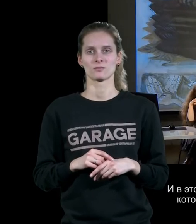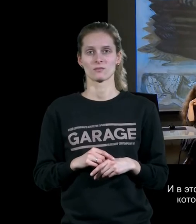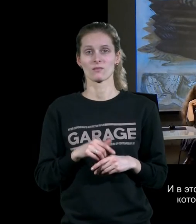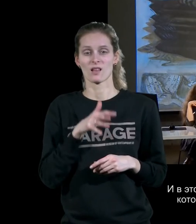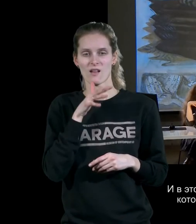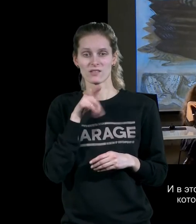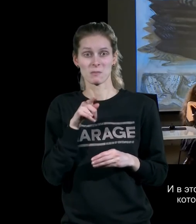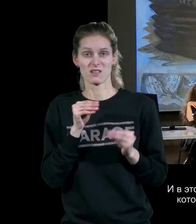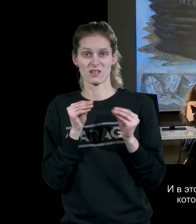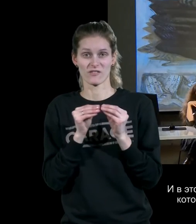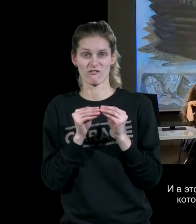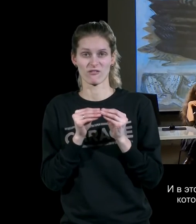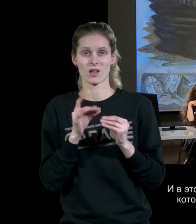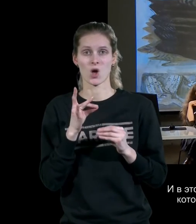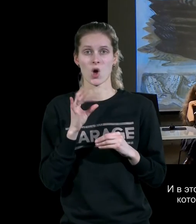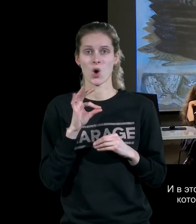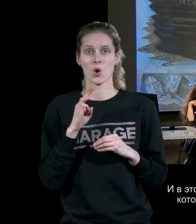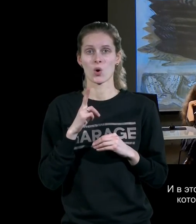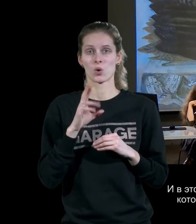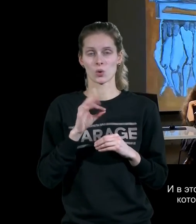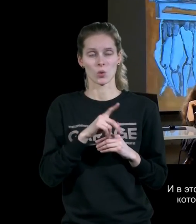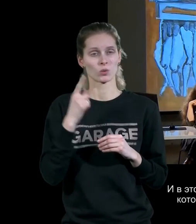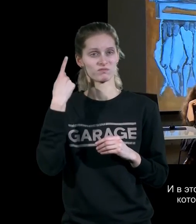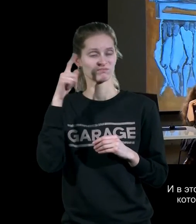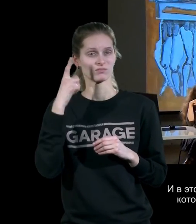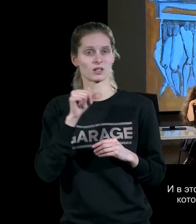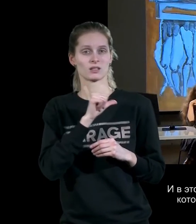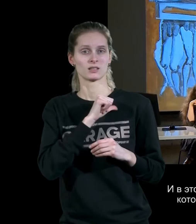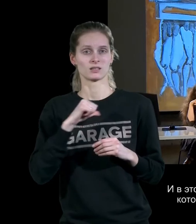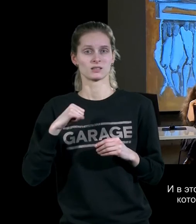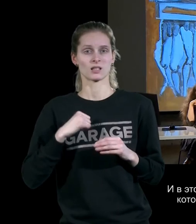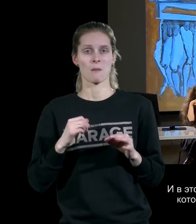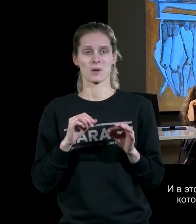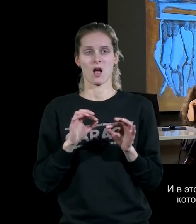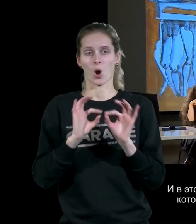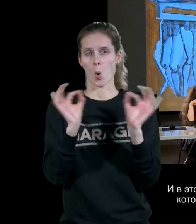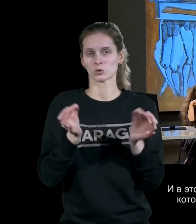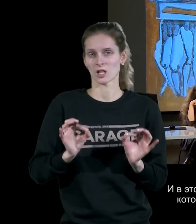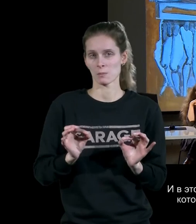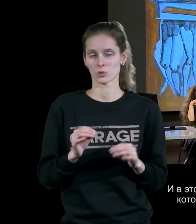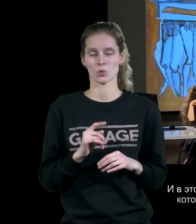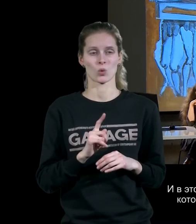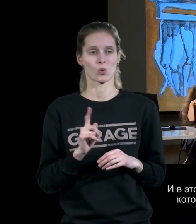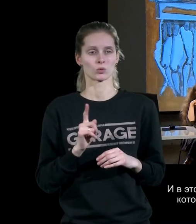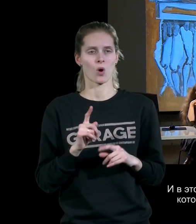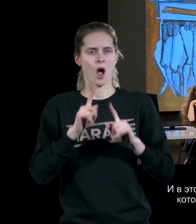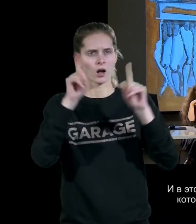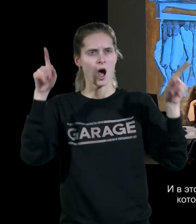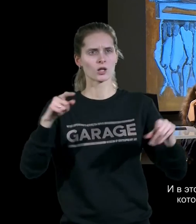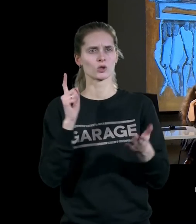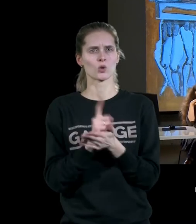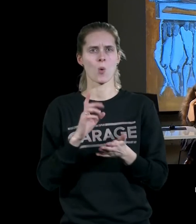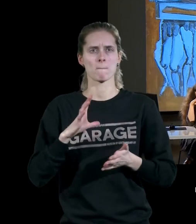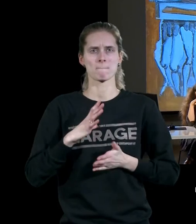Ротко разрабатывает концепцию живописи, картин, которые должны быть такими же мощными, такими же